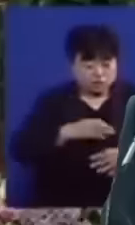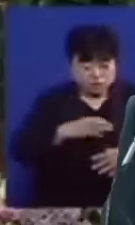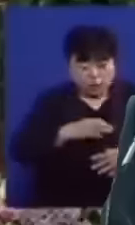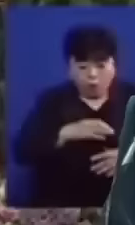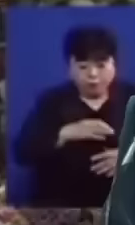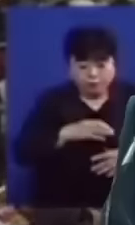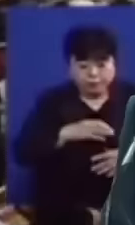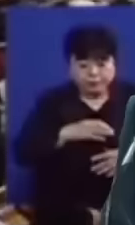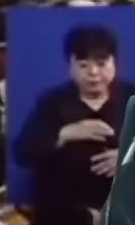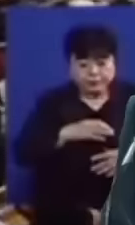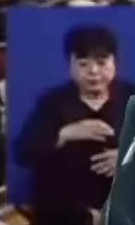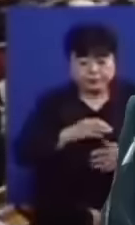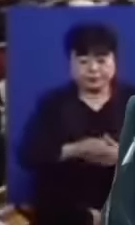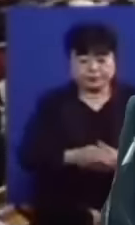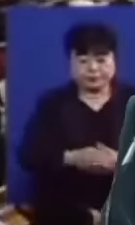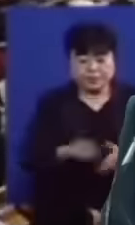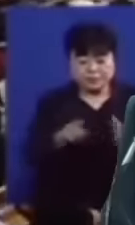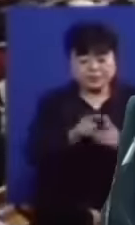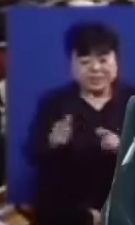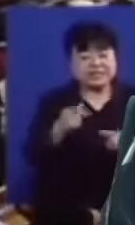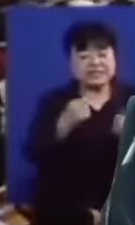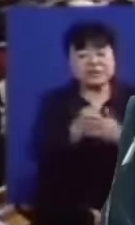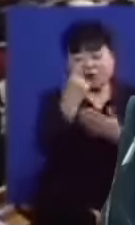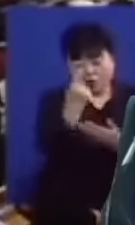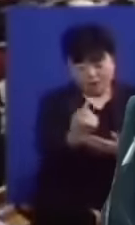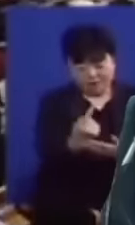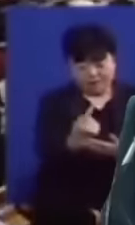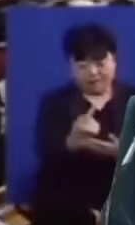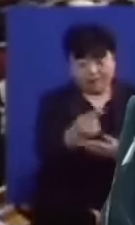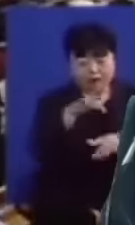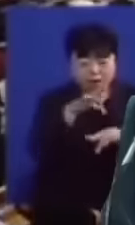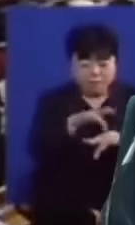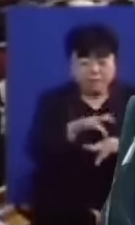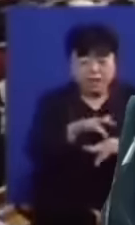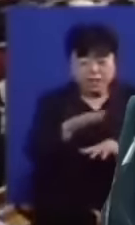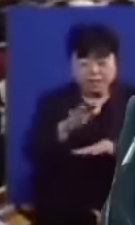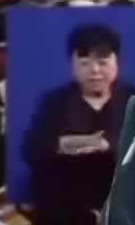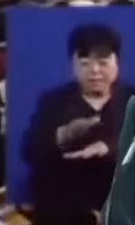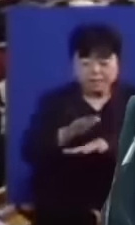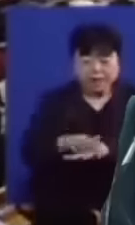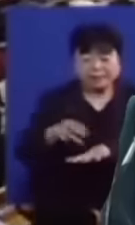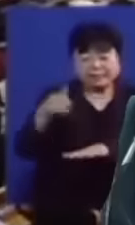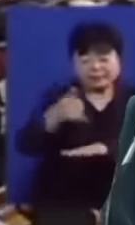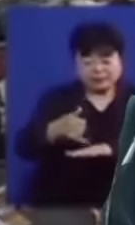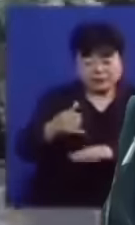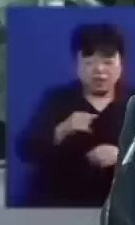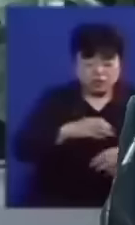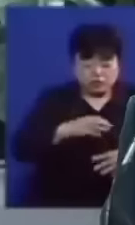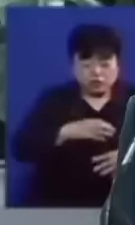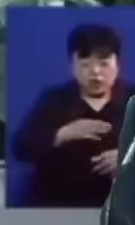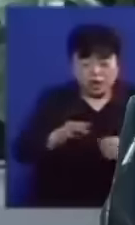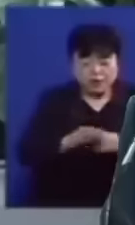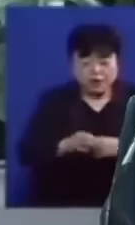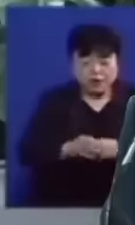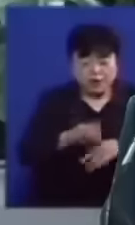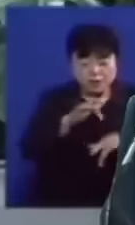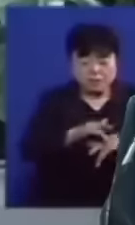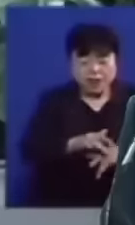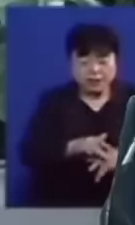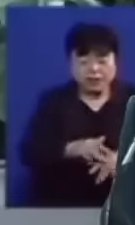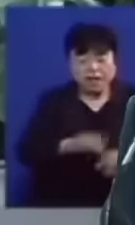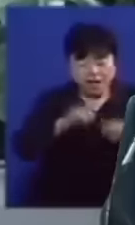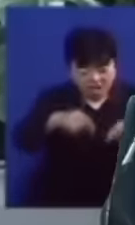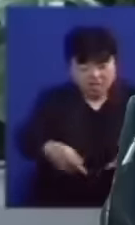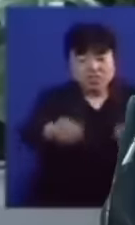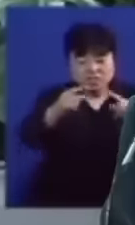두려움은 믿지 않기 때문에 오는 것인데 마귀의 텃밭입니다. 두려워하면 마귀가 충충으로 들어오는